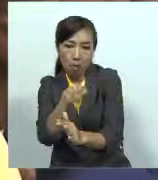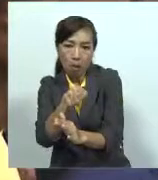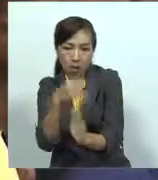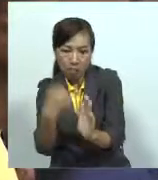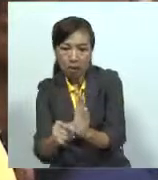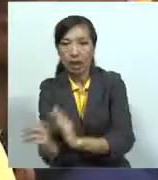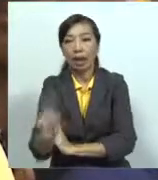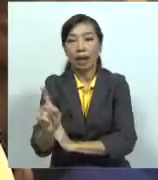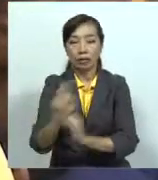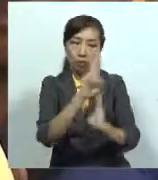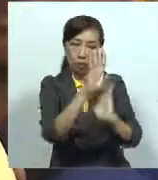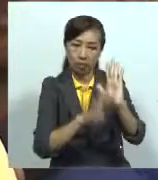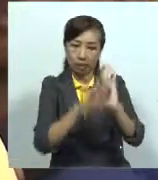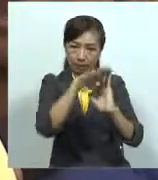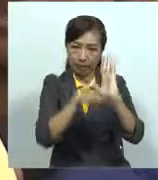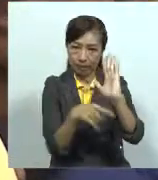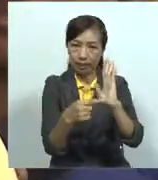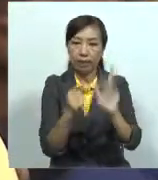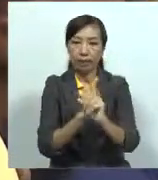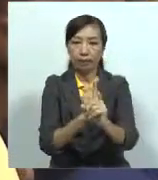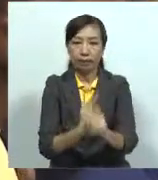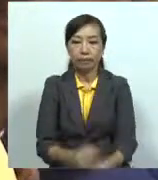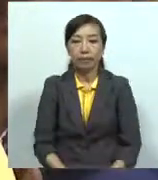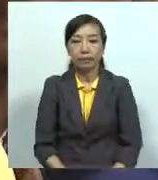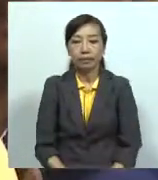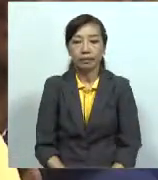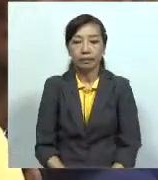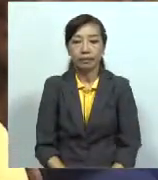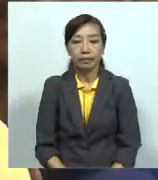มีระเบียบของมันอยู่แล้วครับครับ